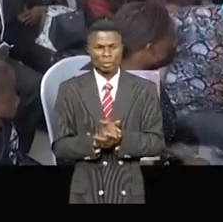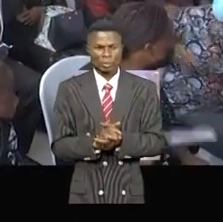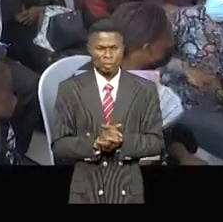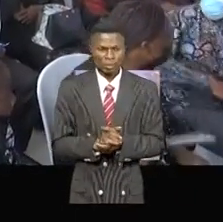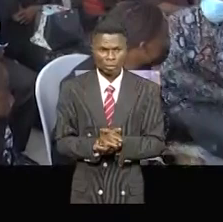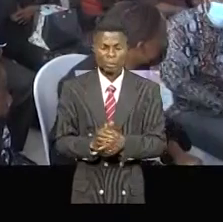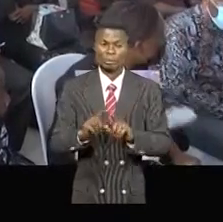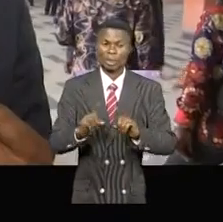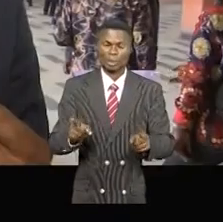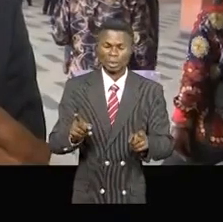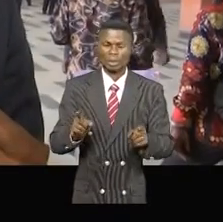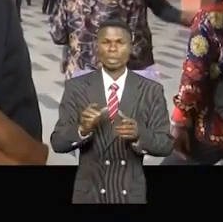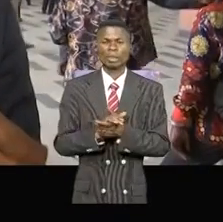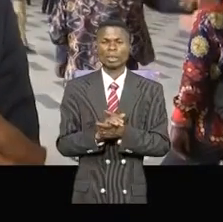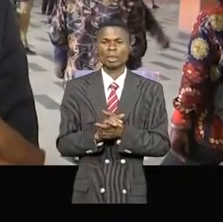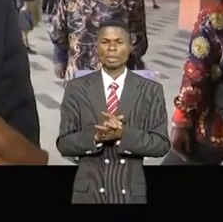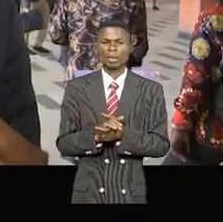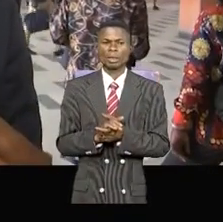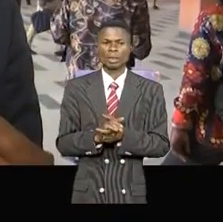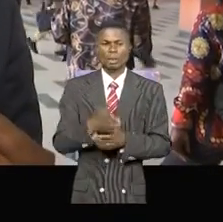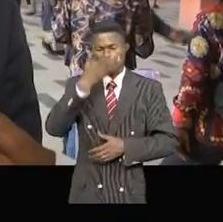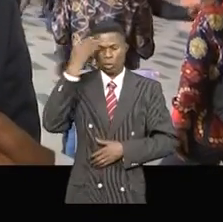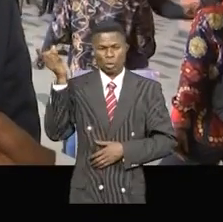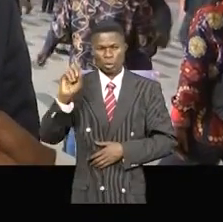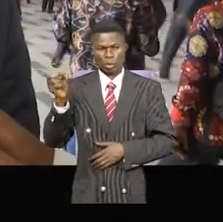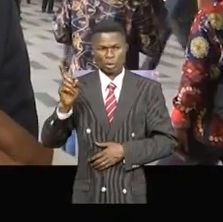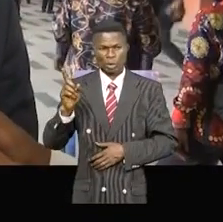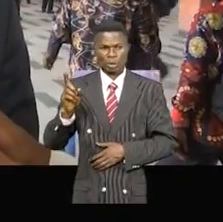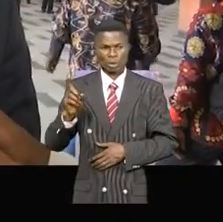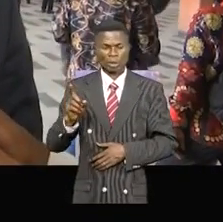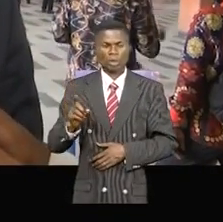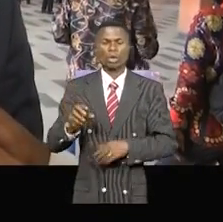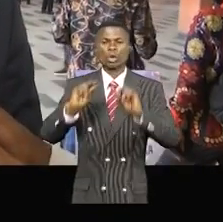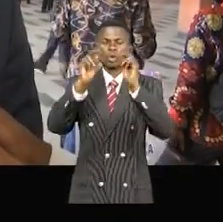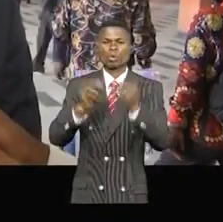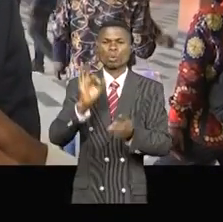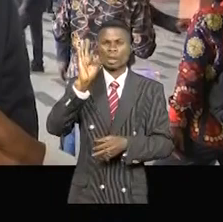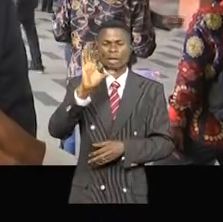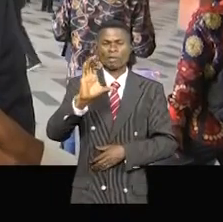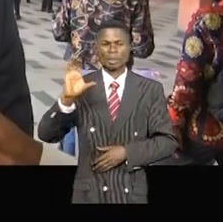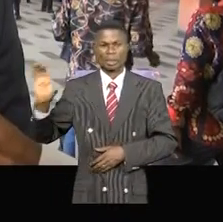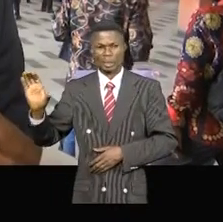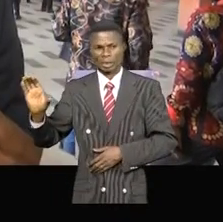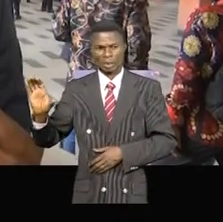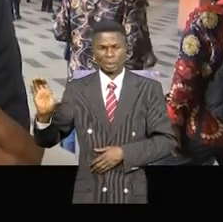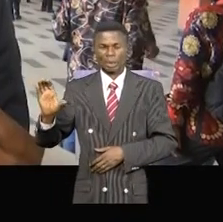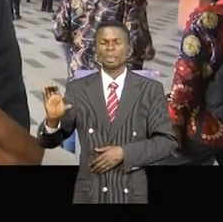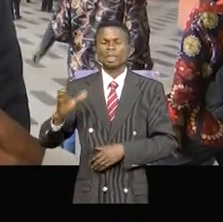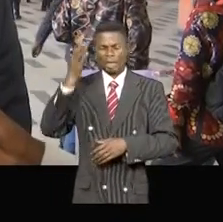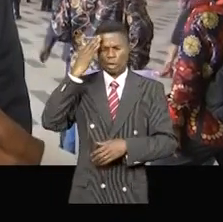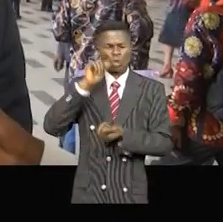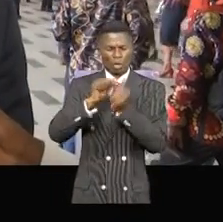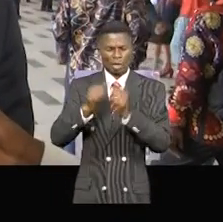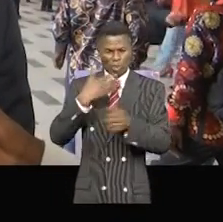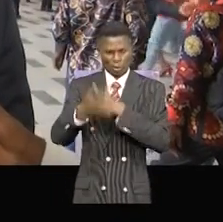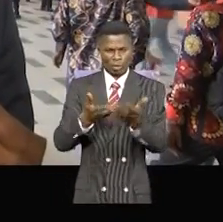Oui, nous sommes sans ignorer que Thomas Lokondo était du FCC, mais il était libre dans ses pensées. S'il voulait prendre